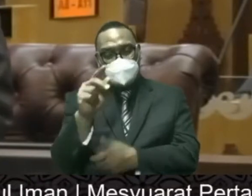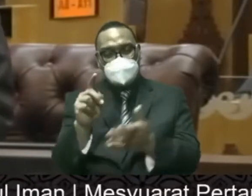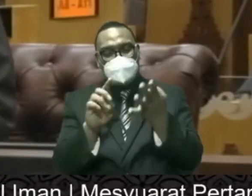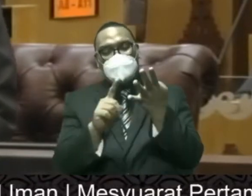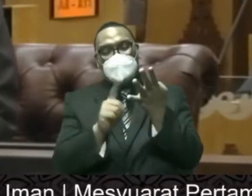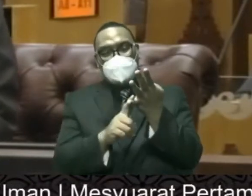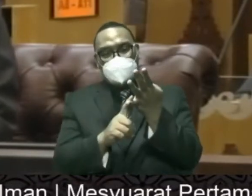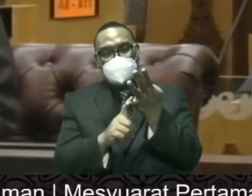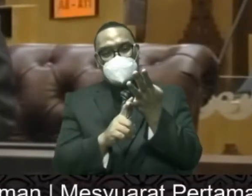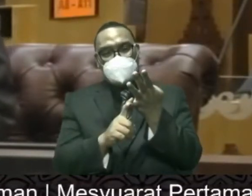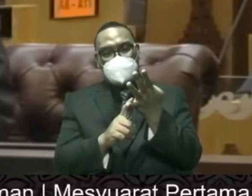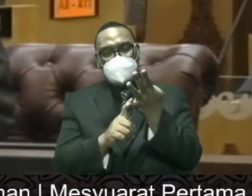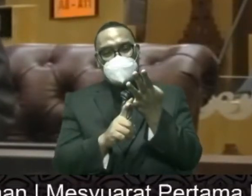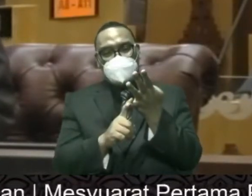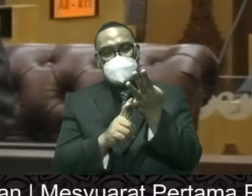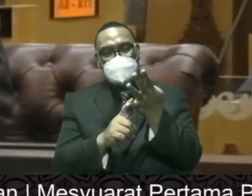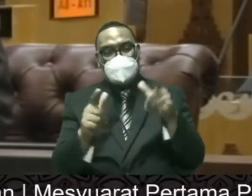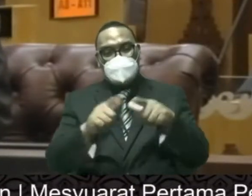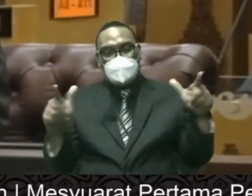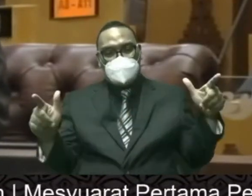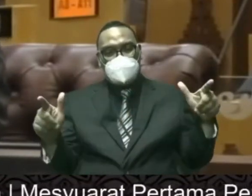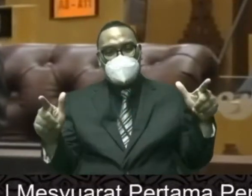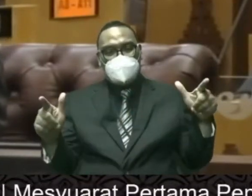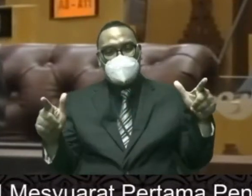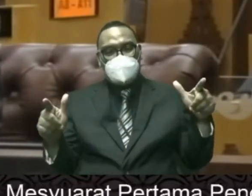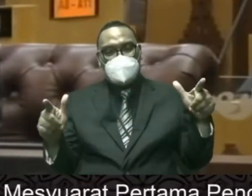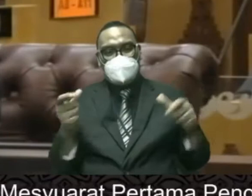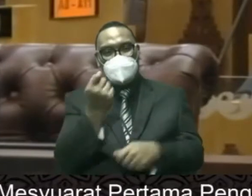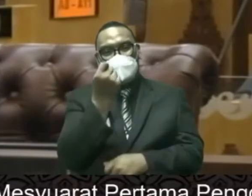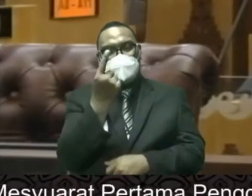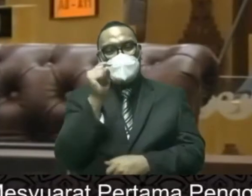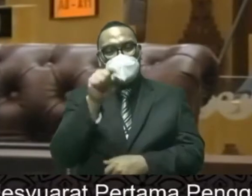kelompok Jero Surau dengan keluasan 11/10